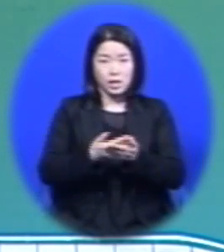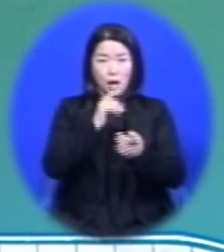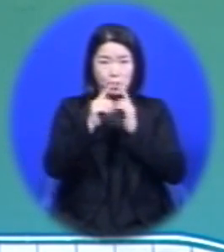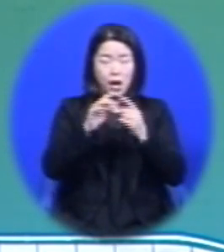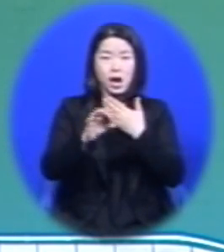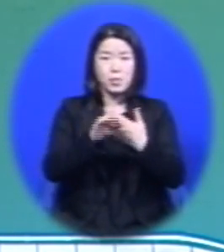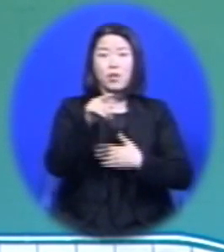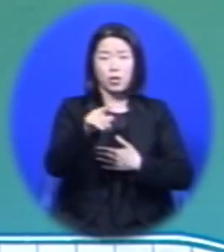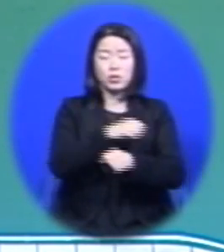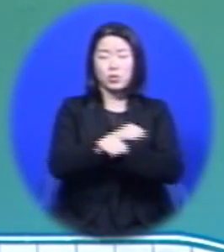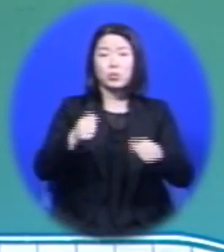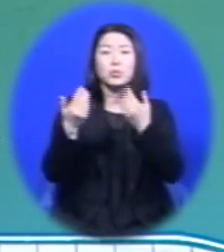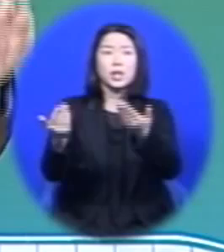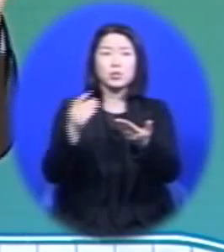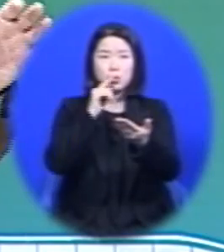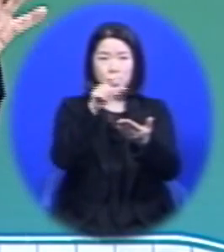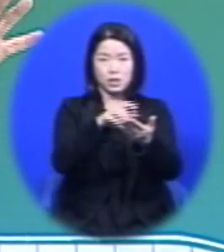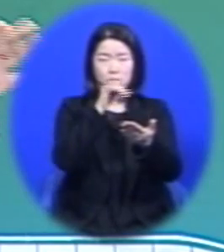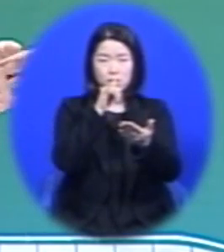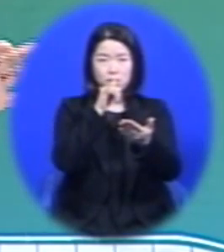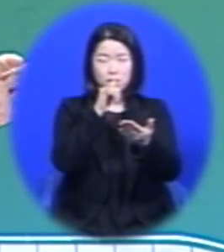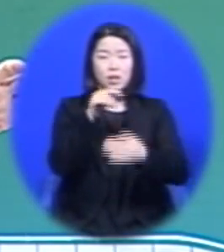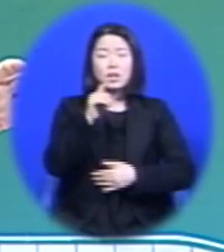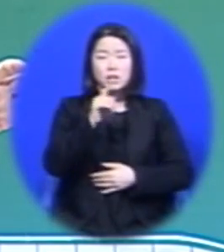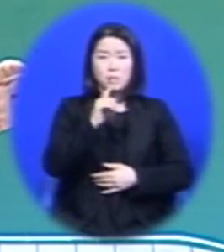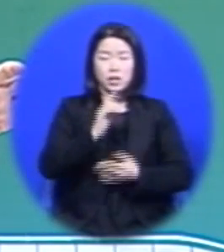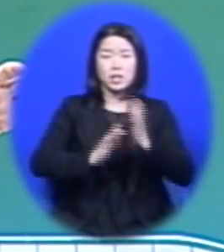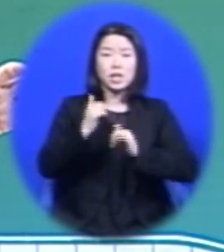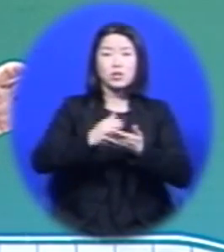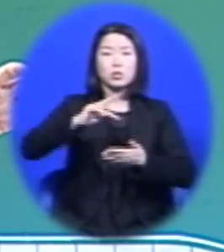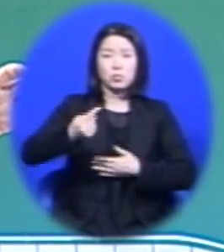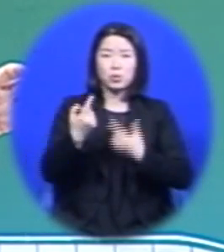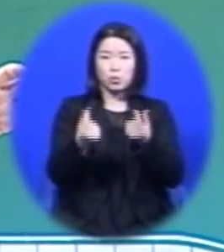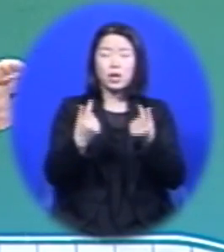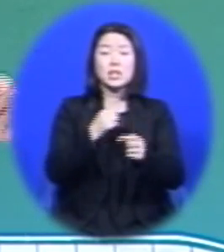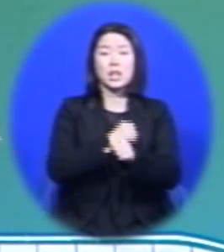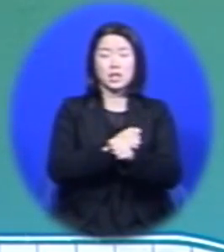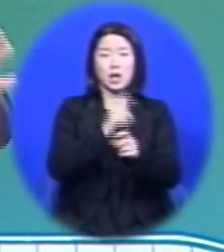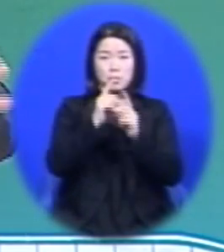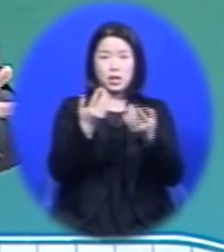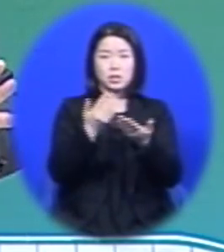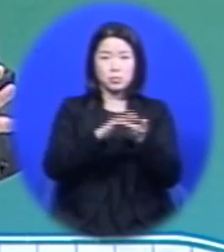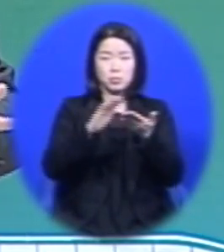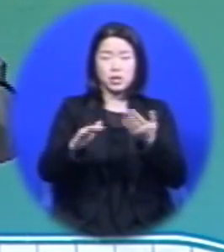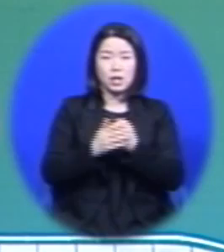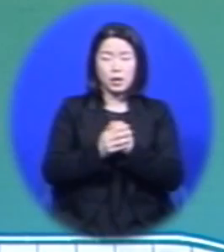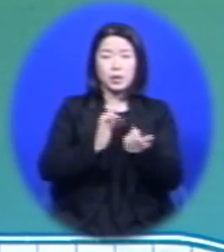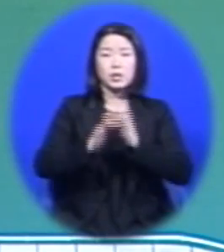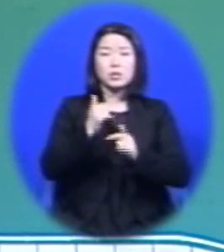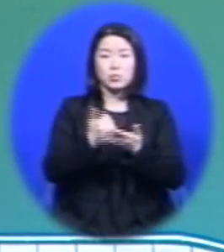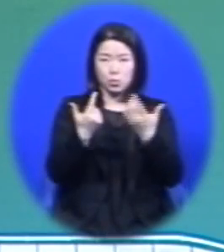용서하라. 이 말은 예수님도 그렇게 하시겠다는 뜻입니다. 예수님도 그렇게 하시겠다.